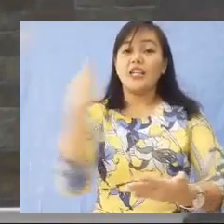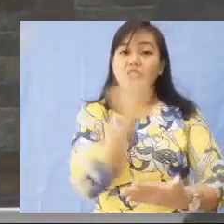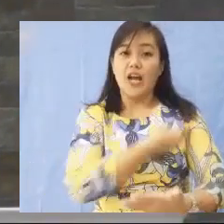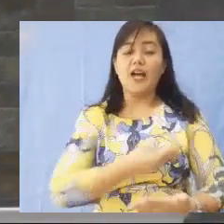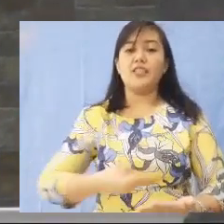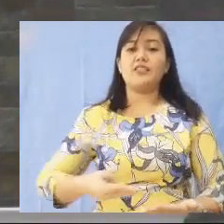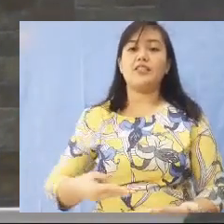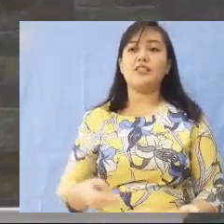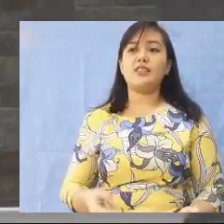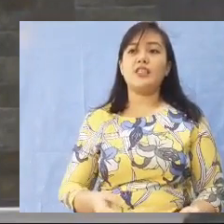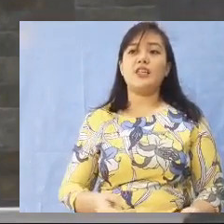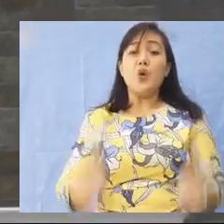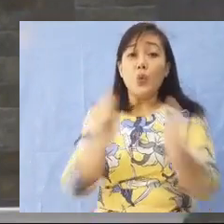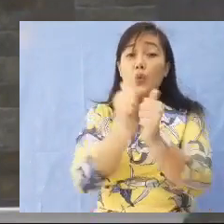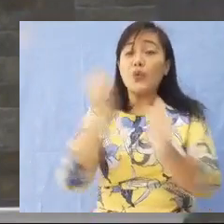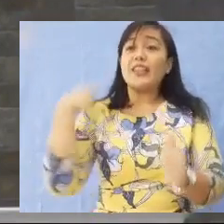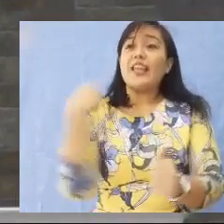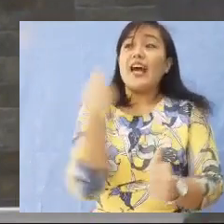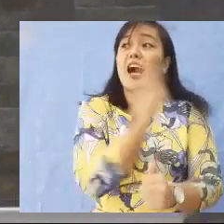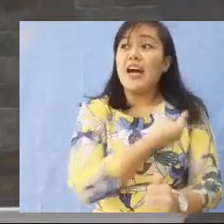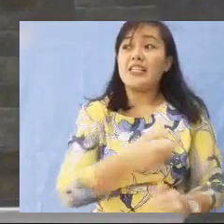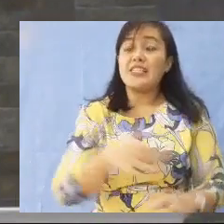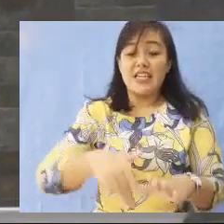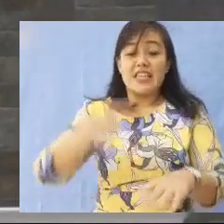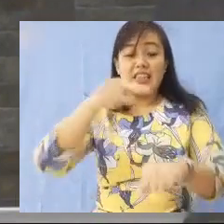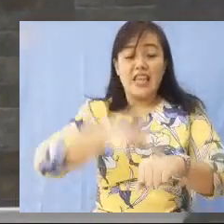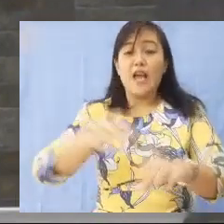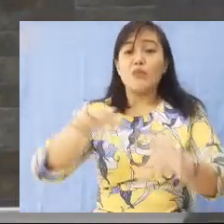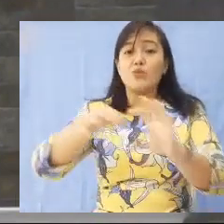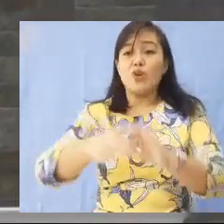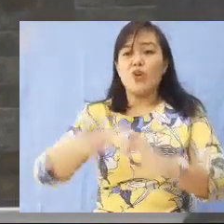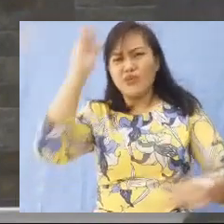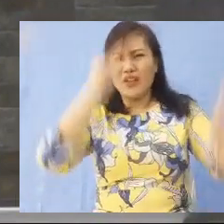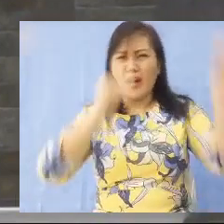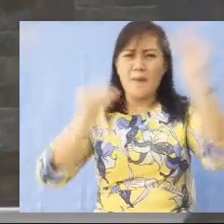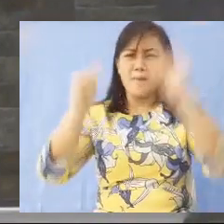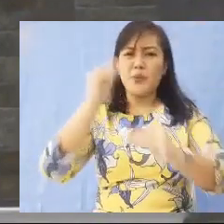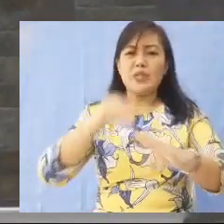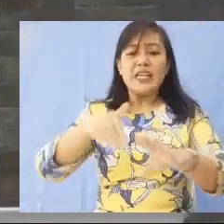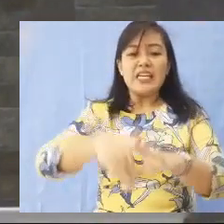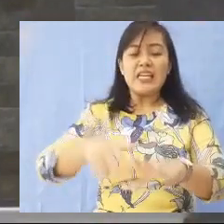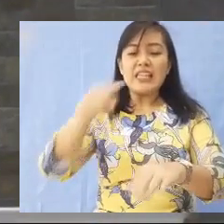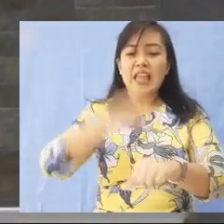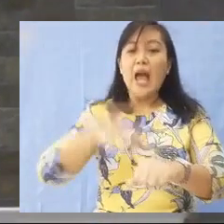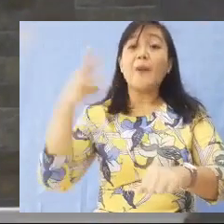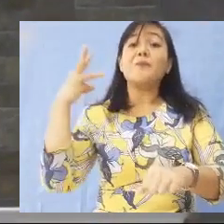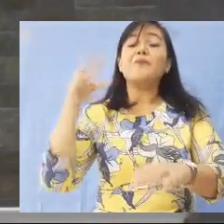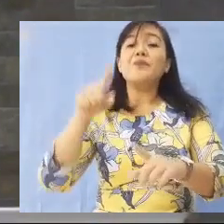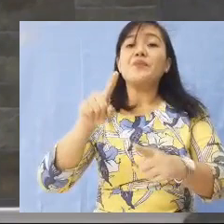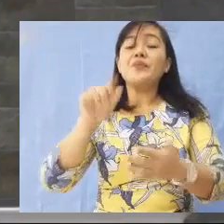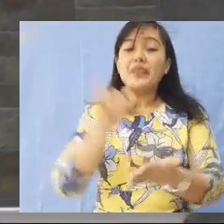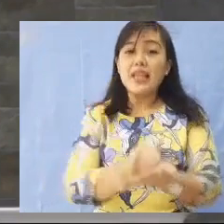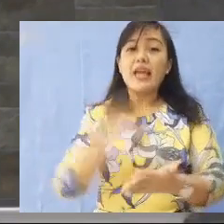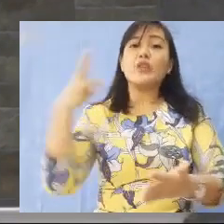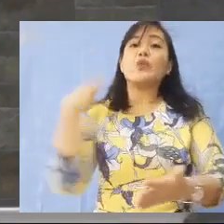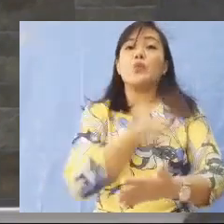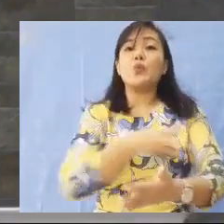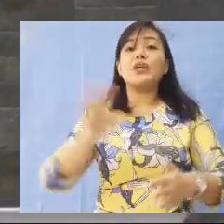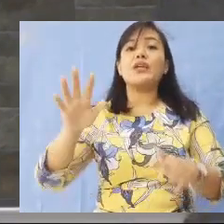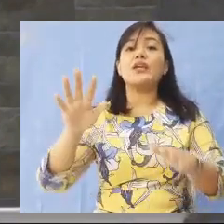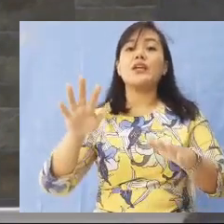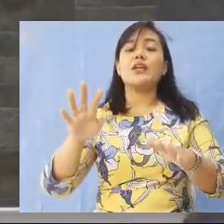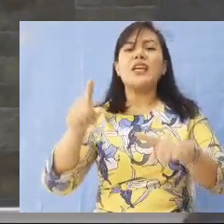kasama natin, na sa pagkakataon na hindi natin kayang magsalita, siya ang magsasalita para sa atin.